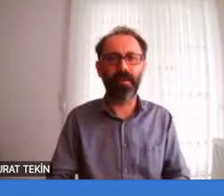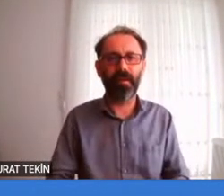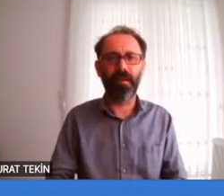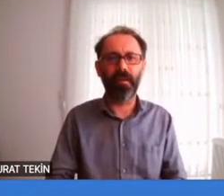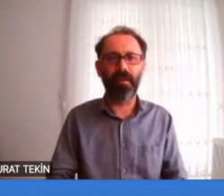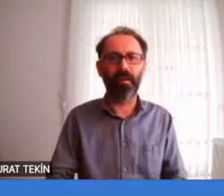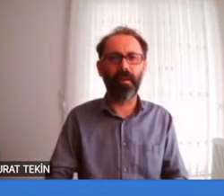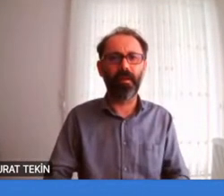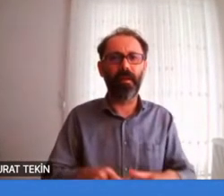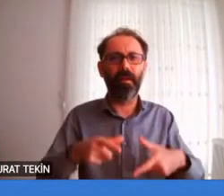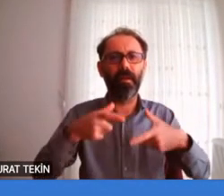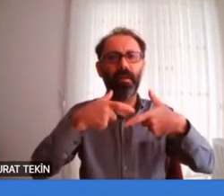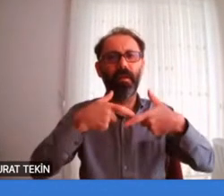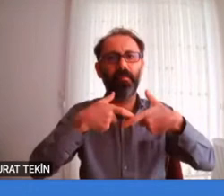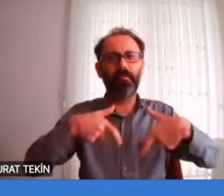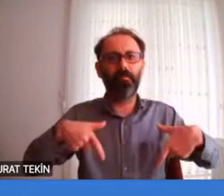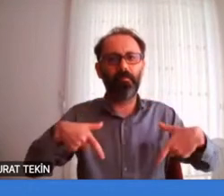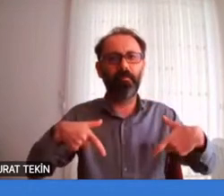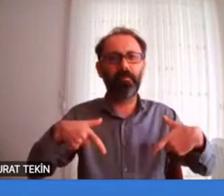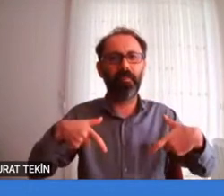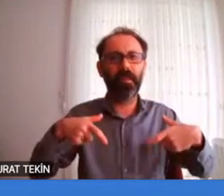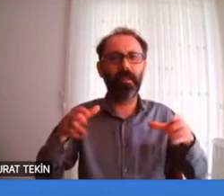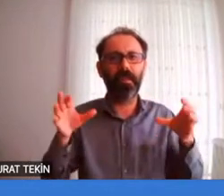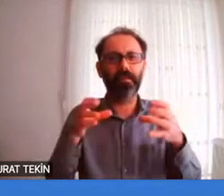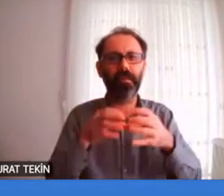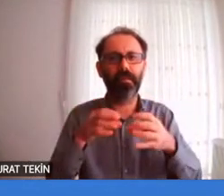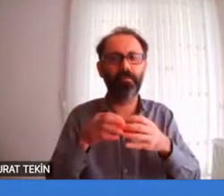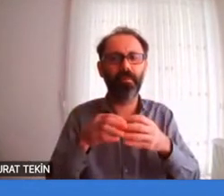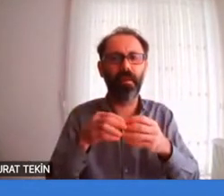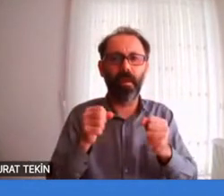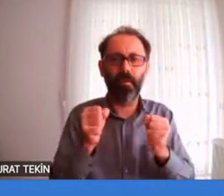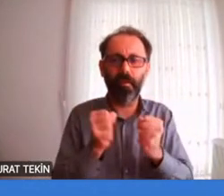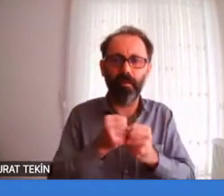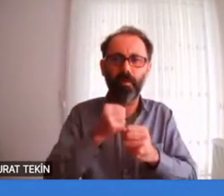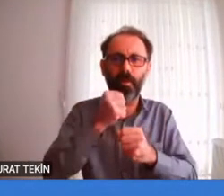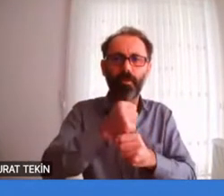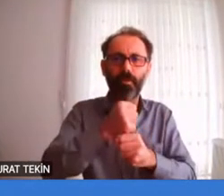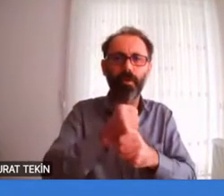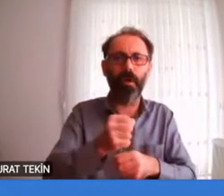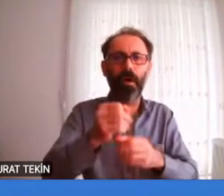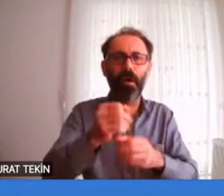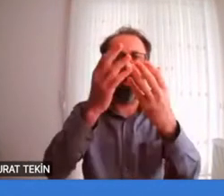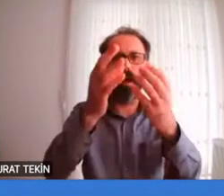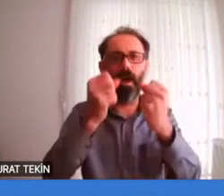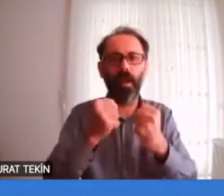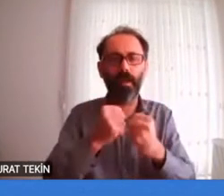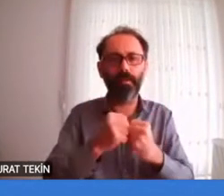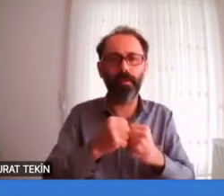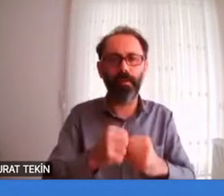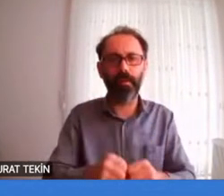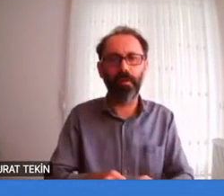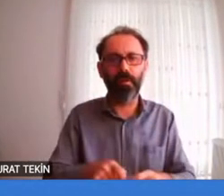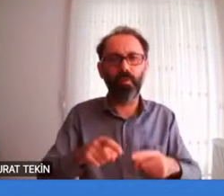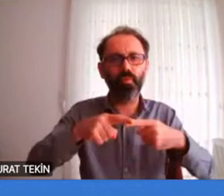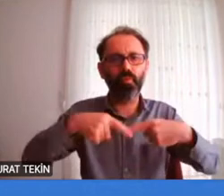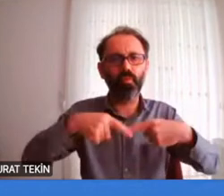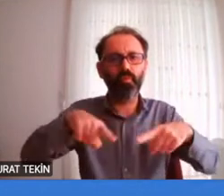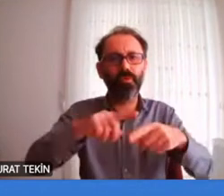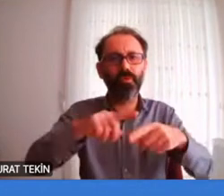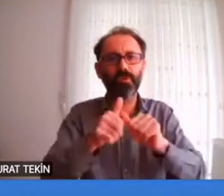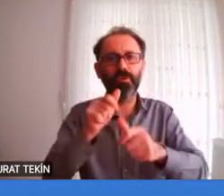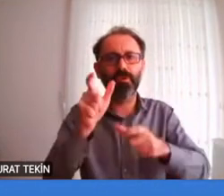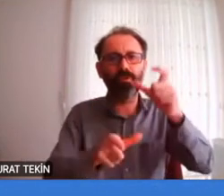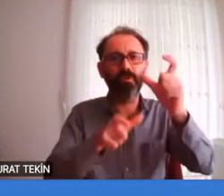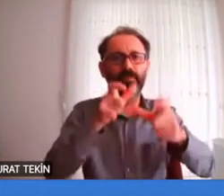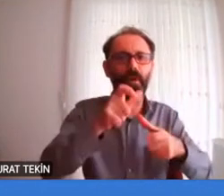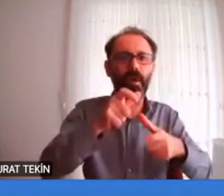yani milli takım ve benzeri bir yerde görev alan, varlık ortaya koyan bütün sporcu